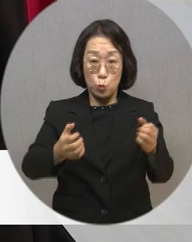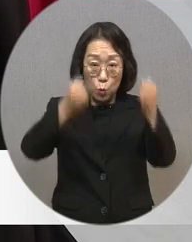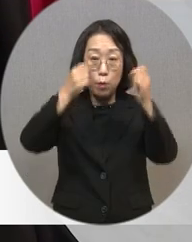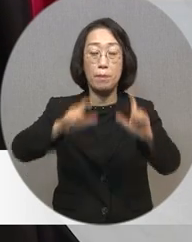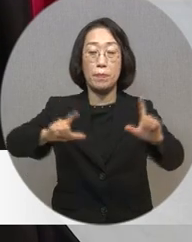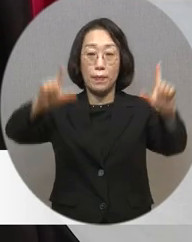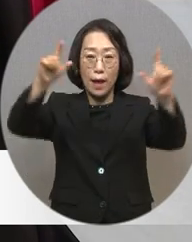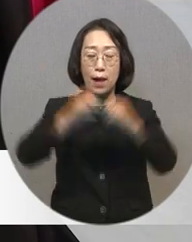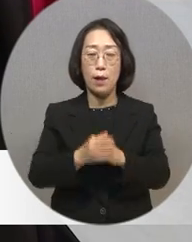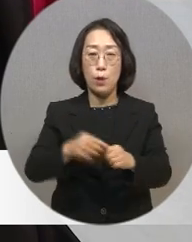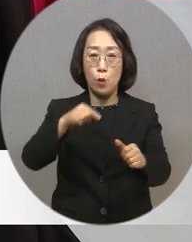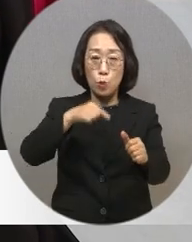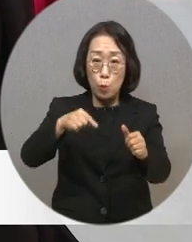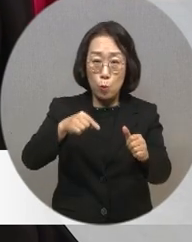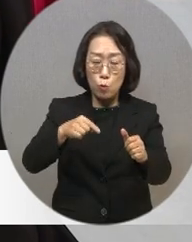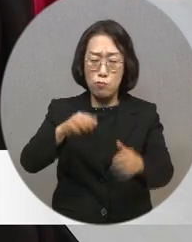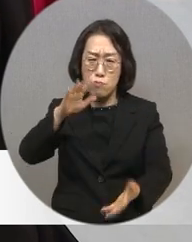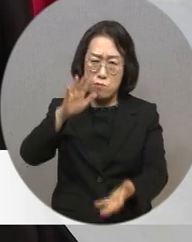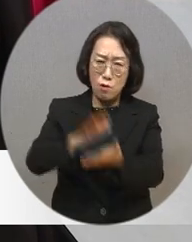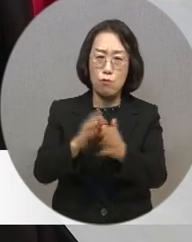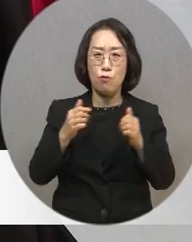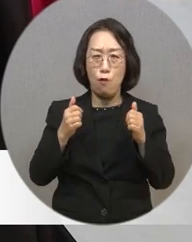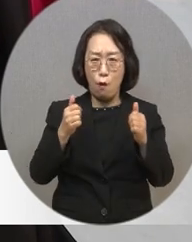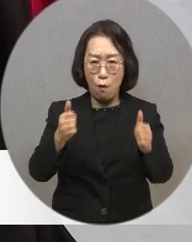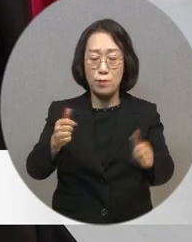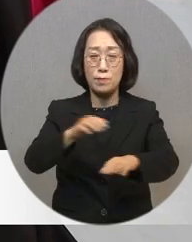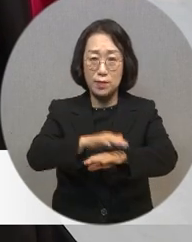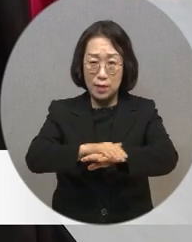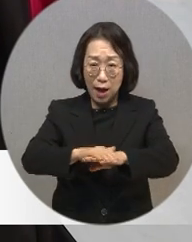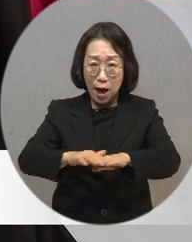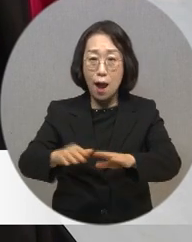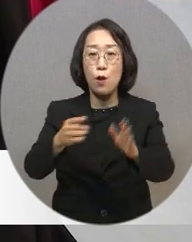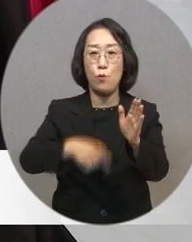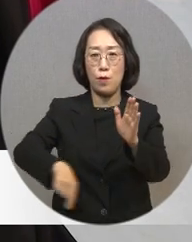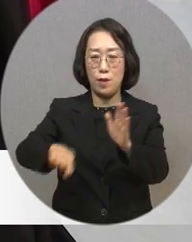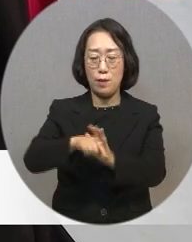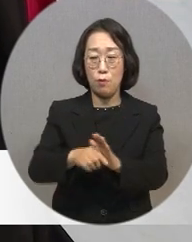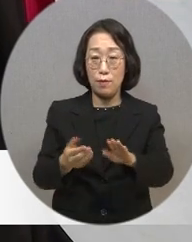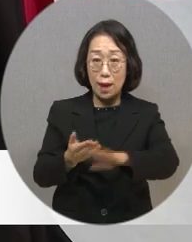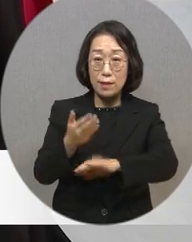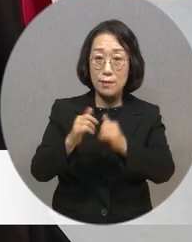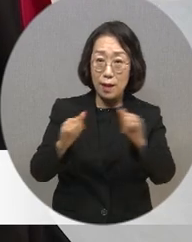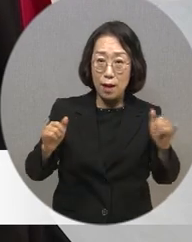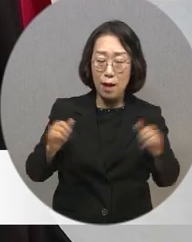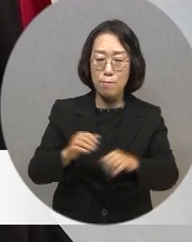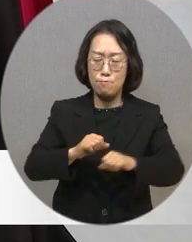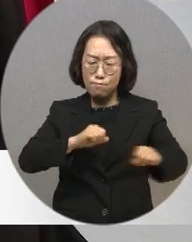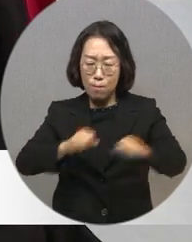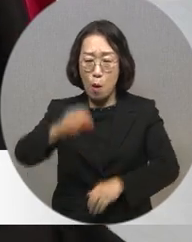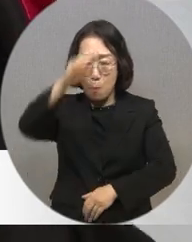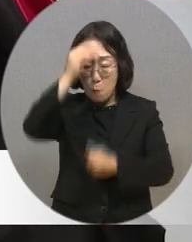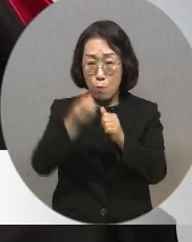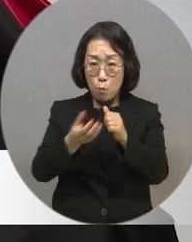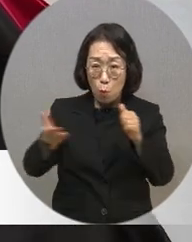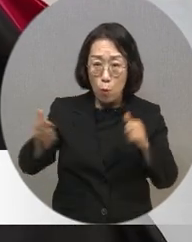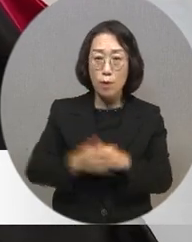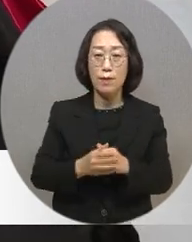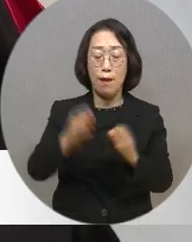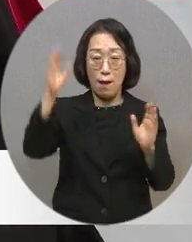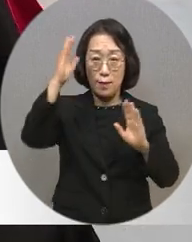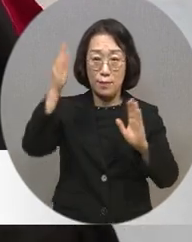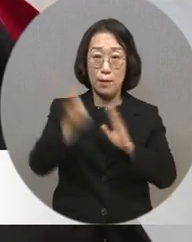졸업식에서는 교육열이 우수하고 원활한 교육 추진을 위해 동료 교육생들에게 솔선수범 봉사한